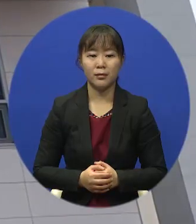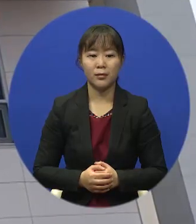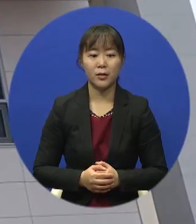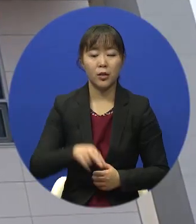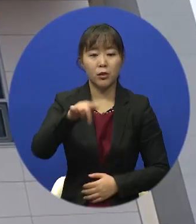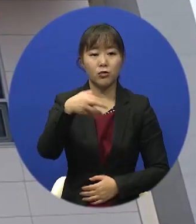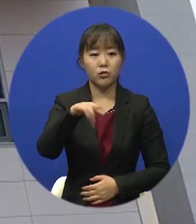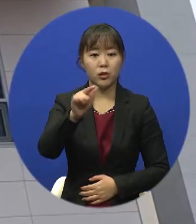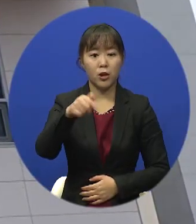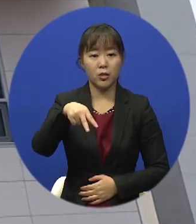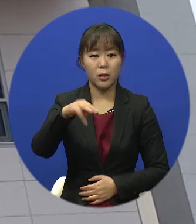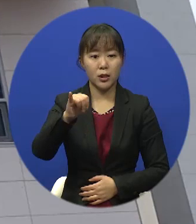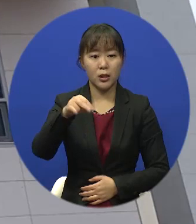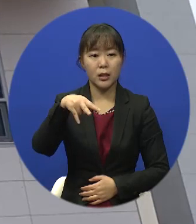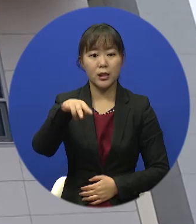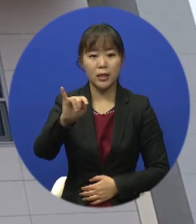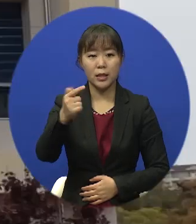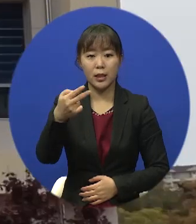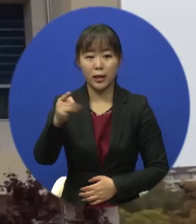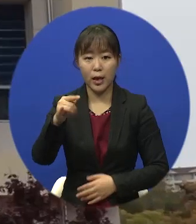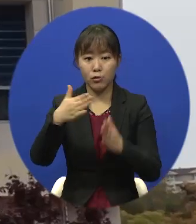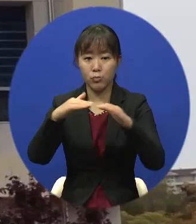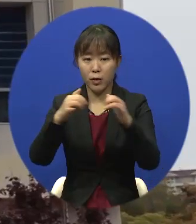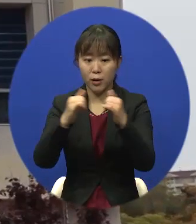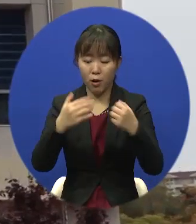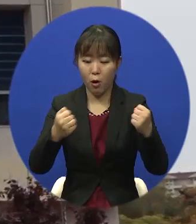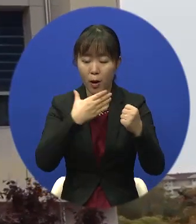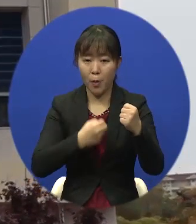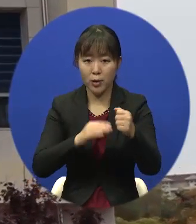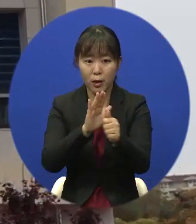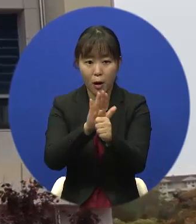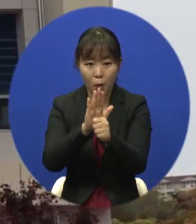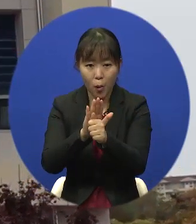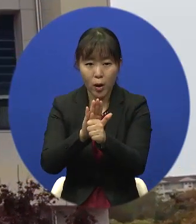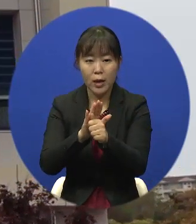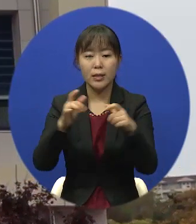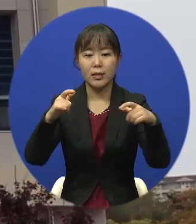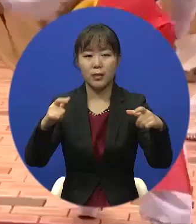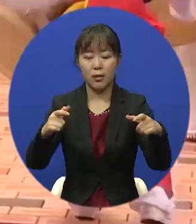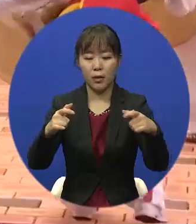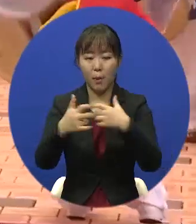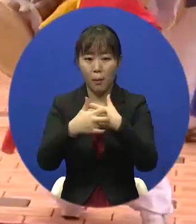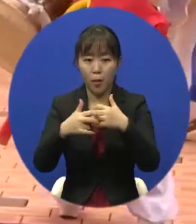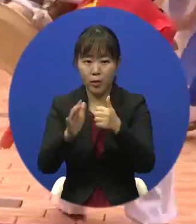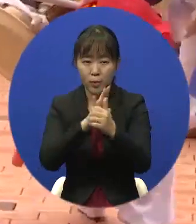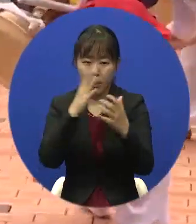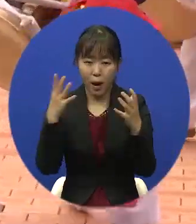순천시 신대 주민들의 건강복지를 챙기고 지역의 보건서비스를 전담관리할